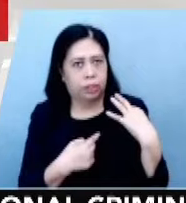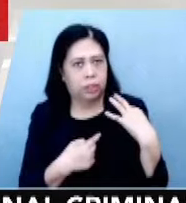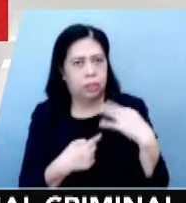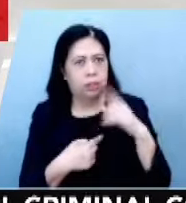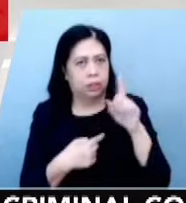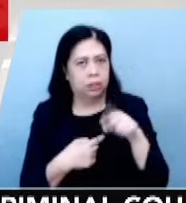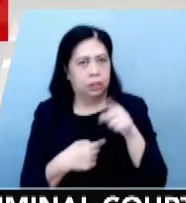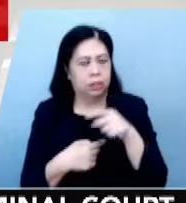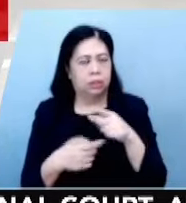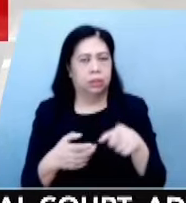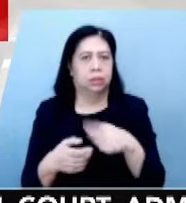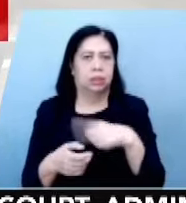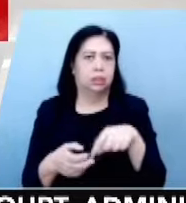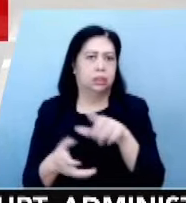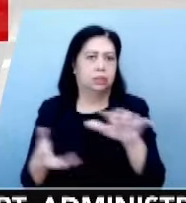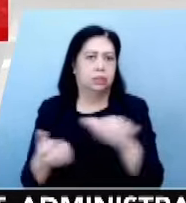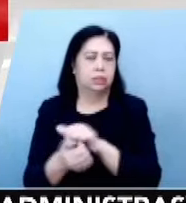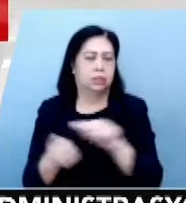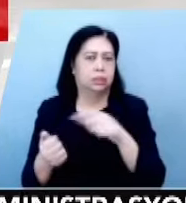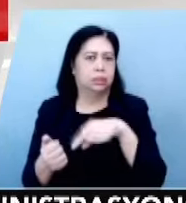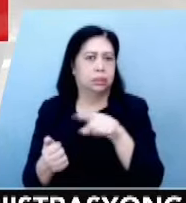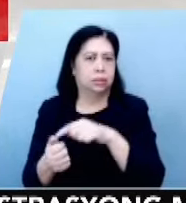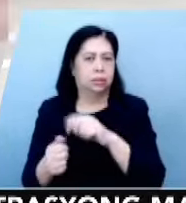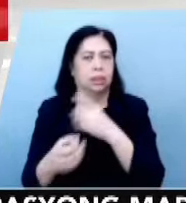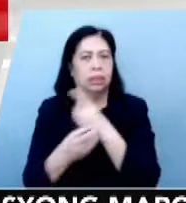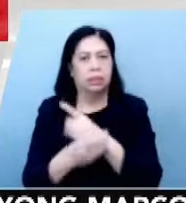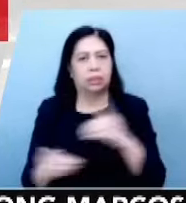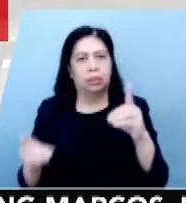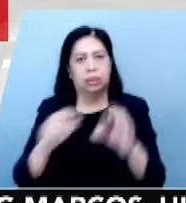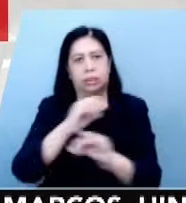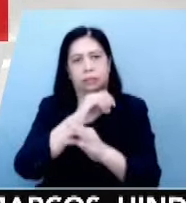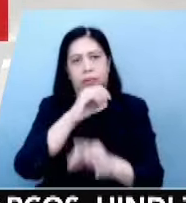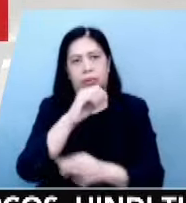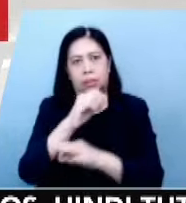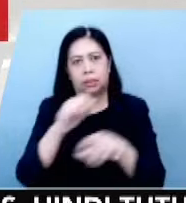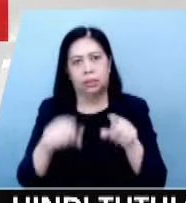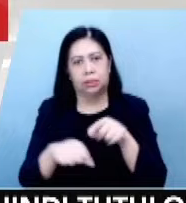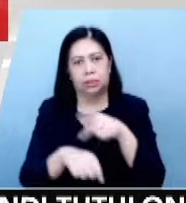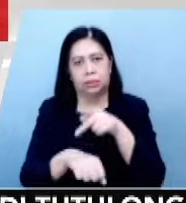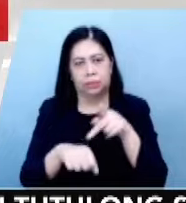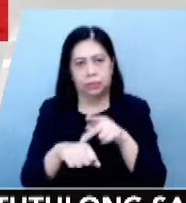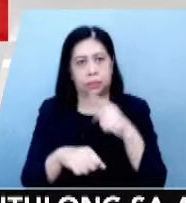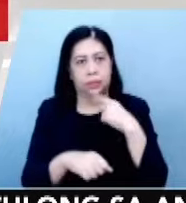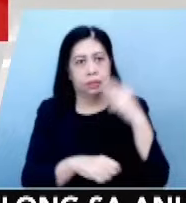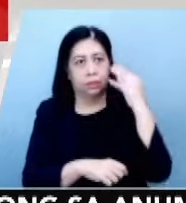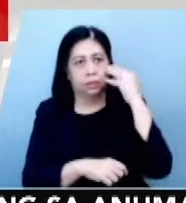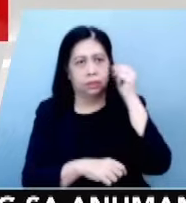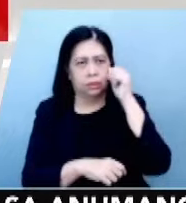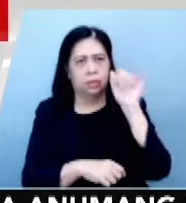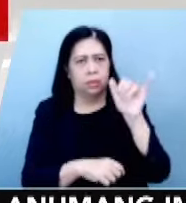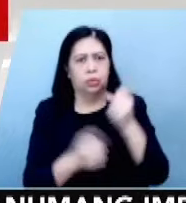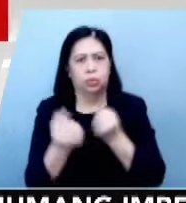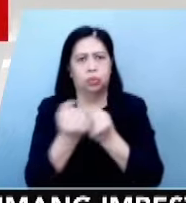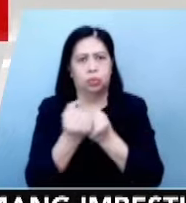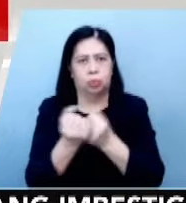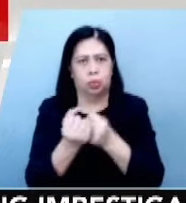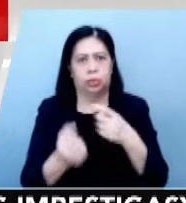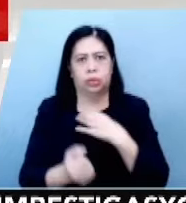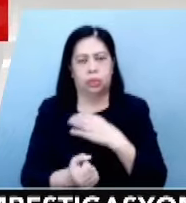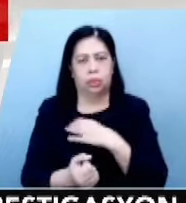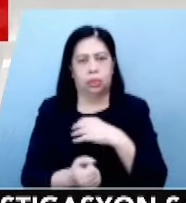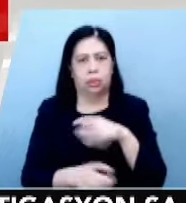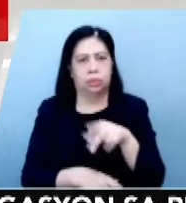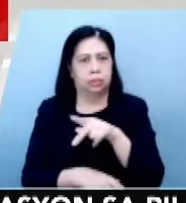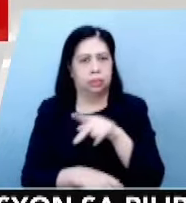pagsira sa demokratikong pundasyon ng bansa. Dagdag pa ni Romualdez, bagamat suportado ng Kamara ang People's Initiative, mayroon pa rin